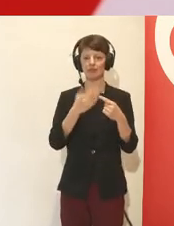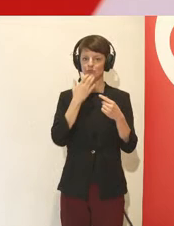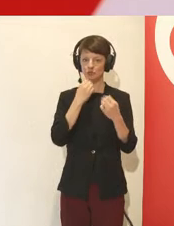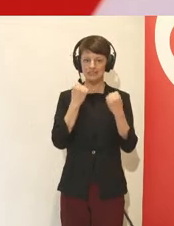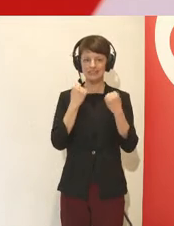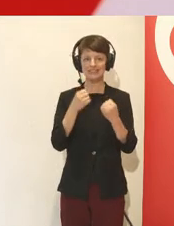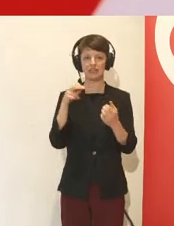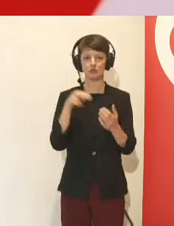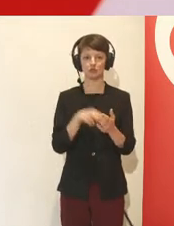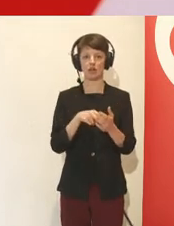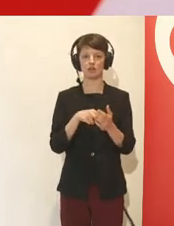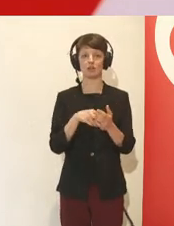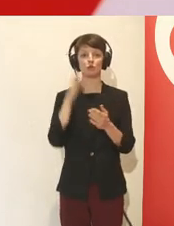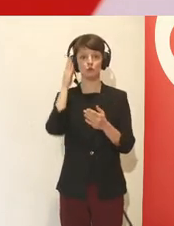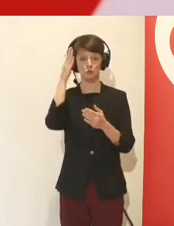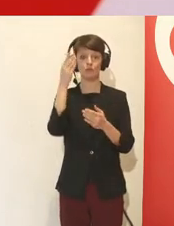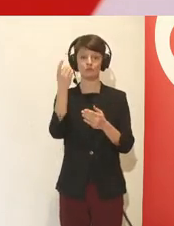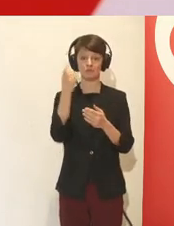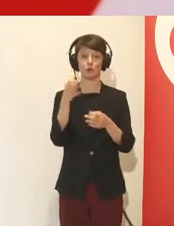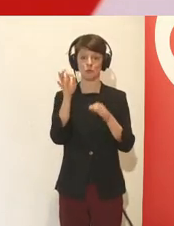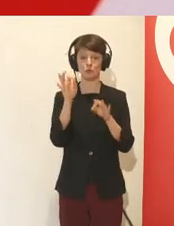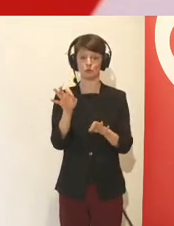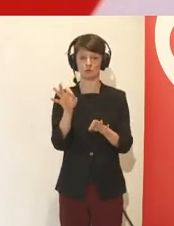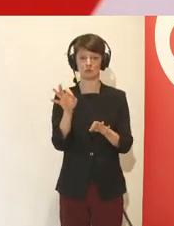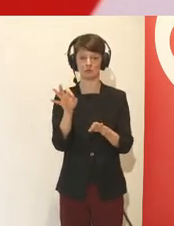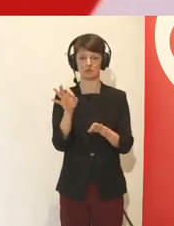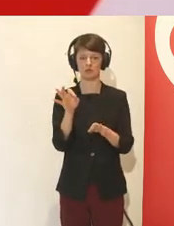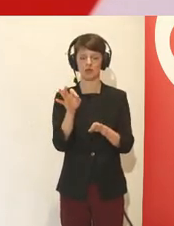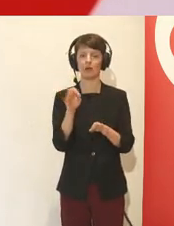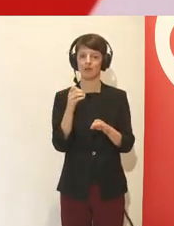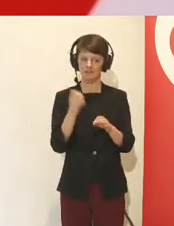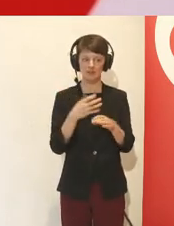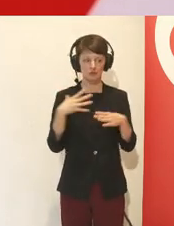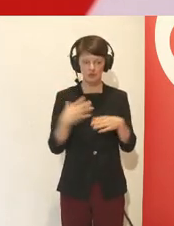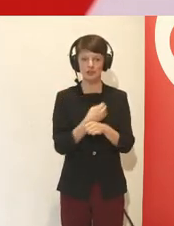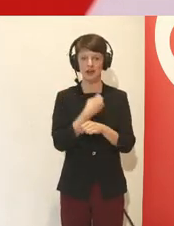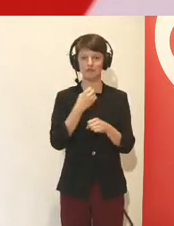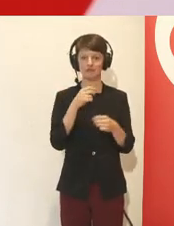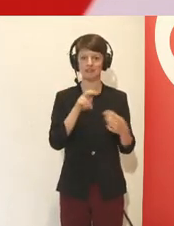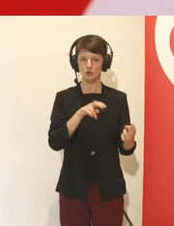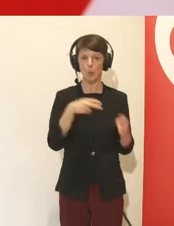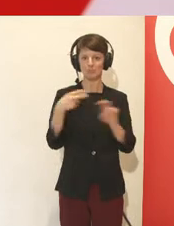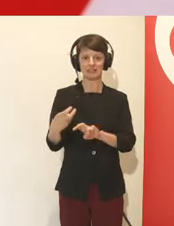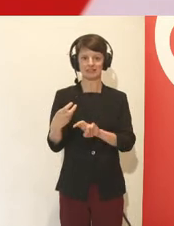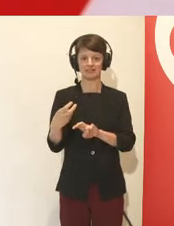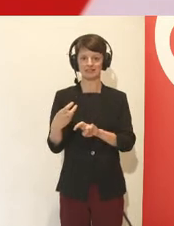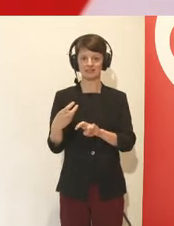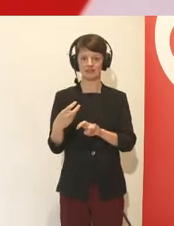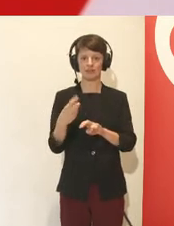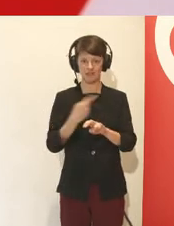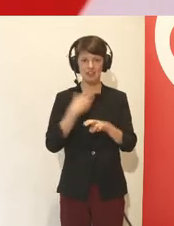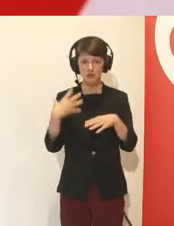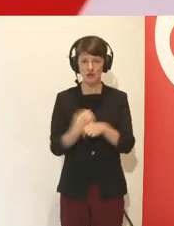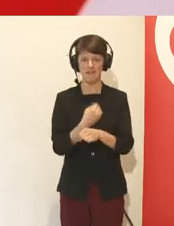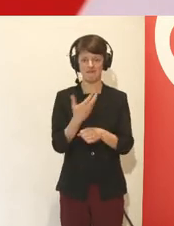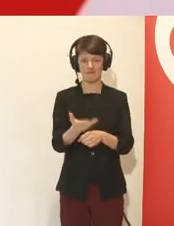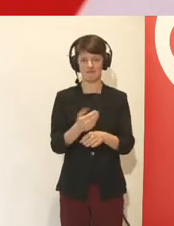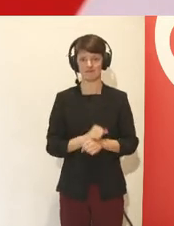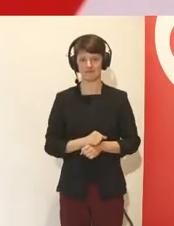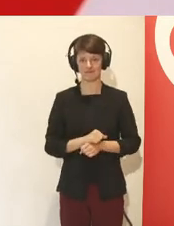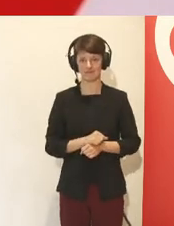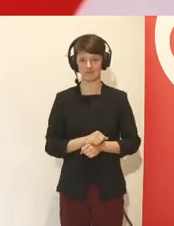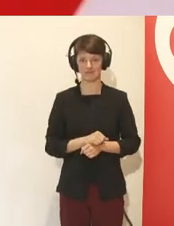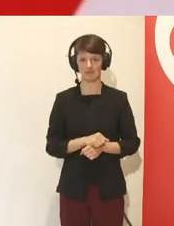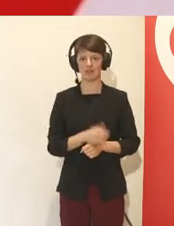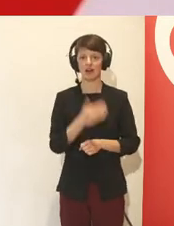die zukunft eine gute zukunft wird aber wir können diese mission verwirklichen und wir können sicherstellen dass uns das auch gelingt ich